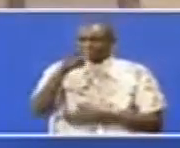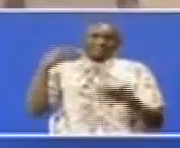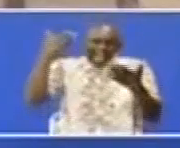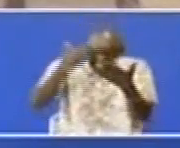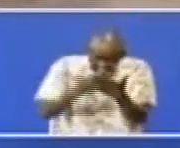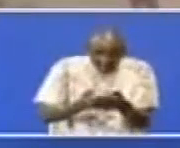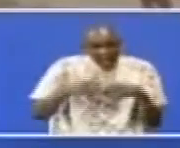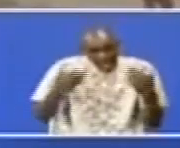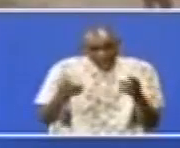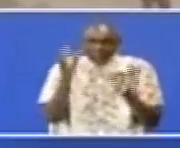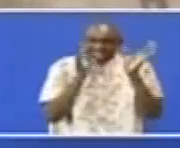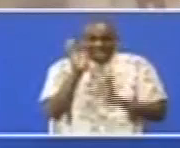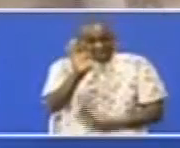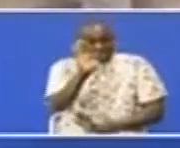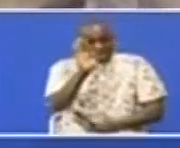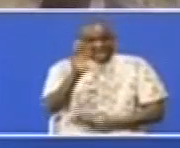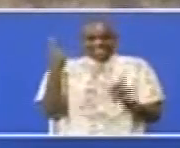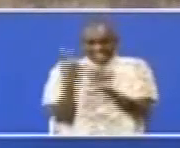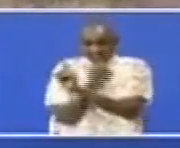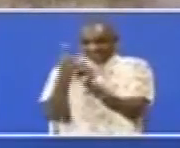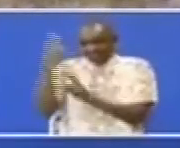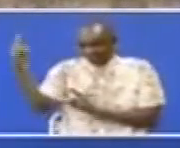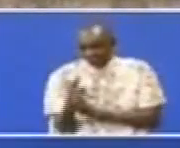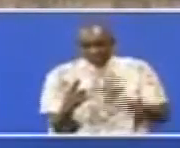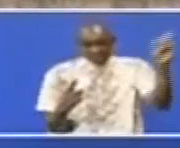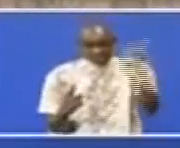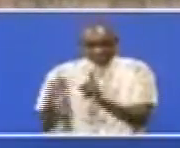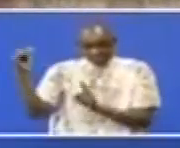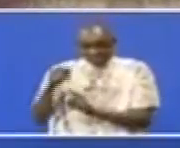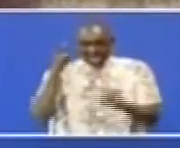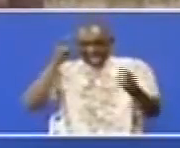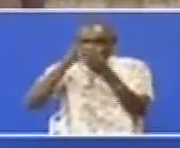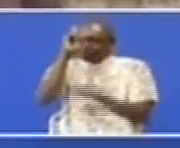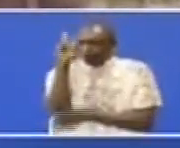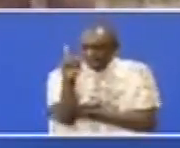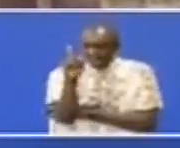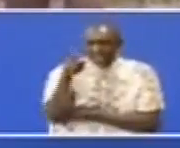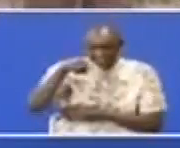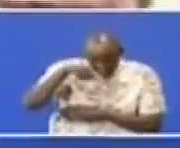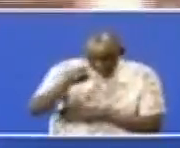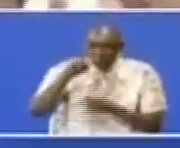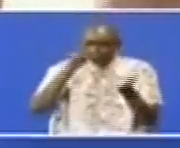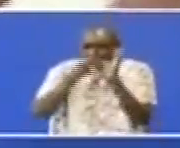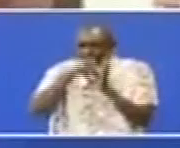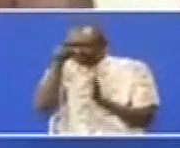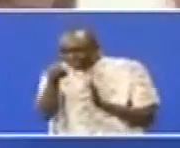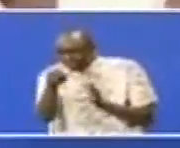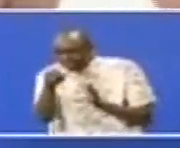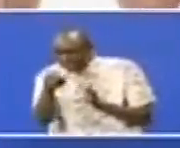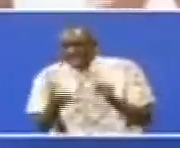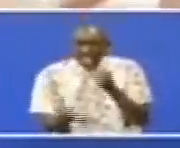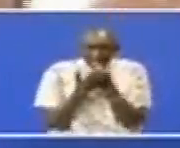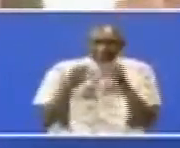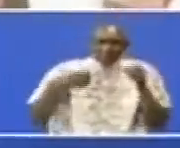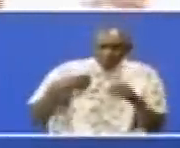Waliwasili kwa miondoko aina yake mmoja baada ya mwingine, nia ikiwa moja tu, kubaini endapo mradi huu ni tasa au